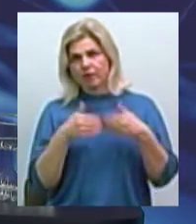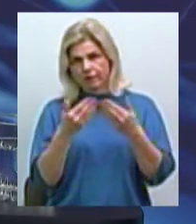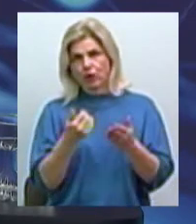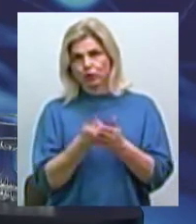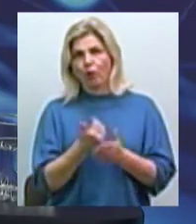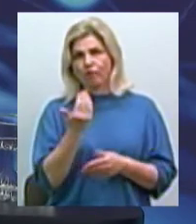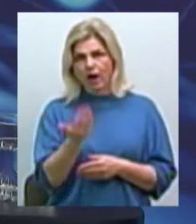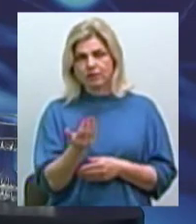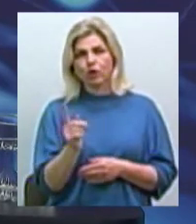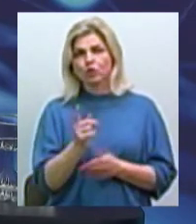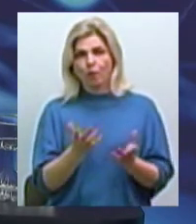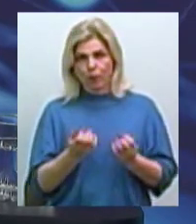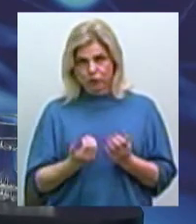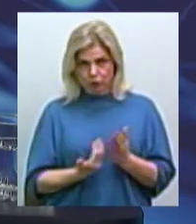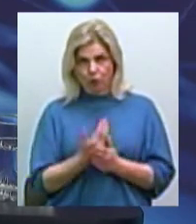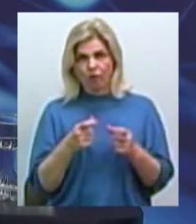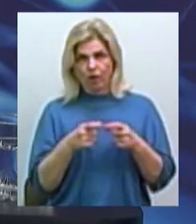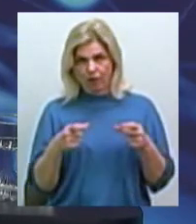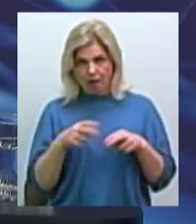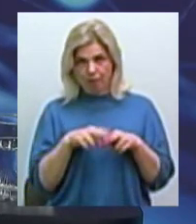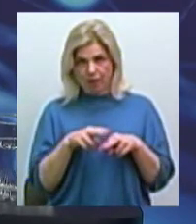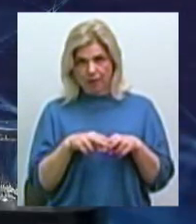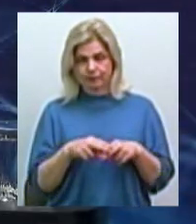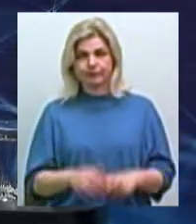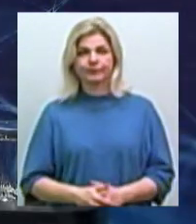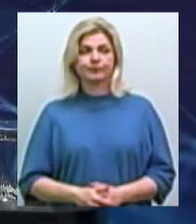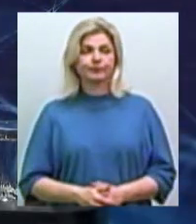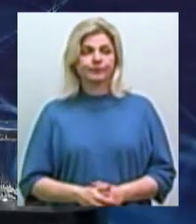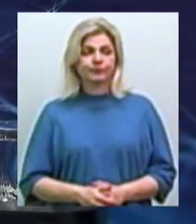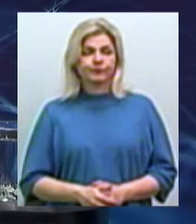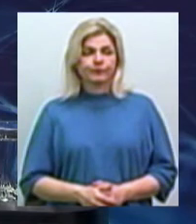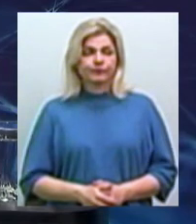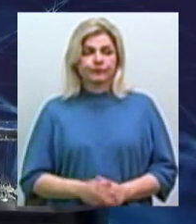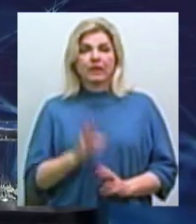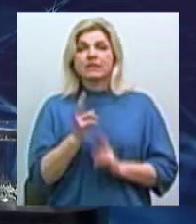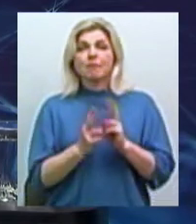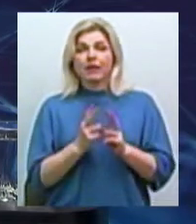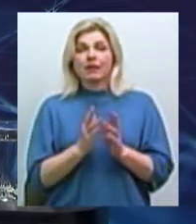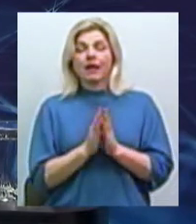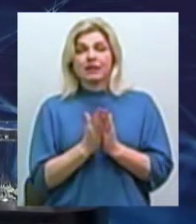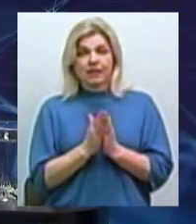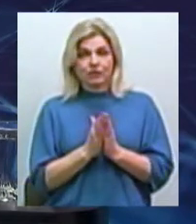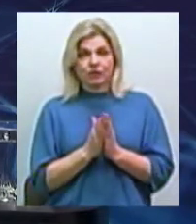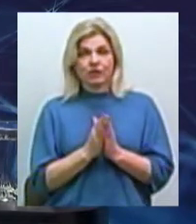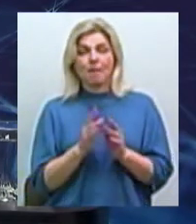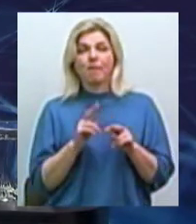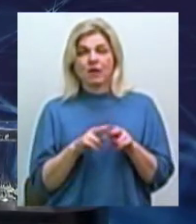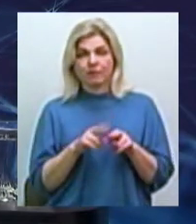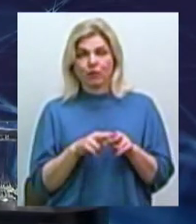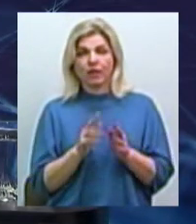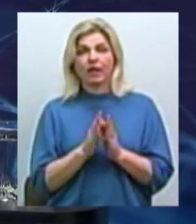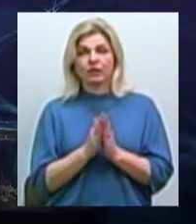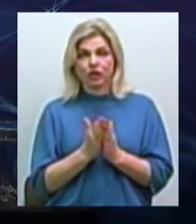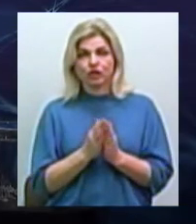щоб отримати ID-картку? Зміна книжечки, паспорта книжечки